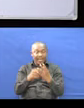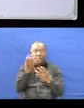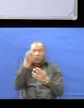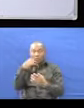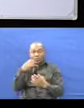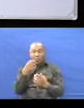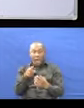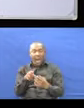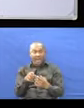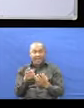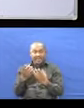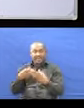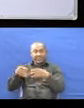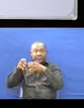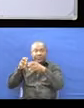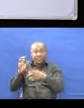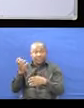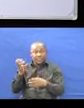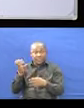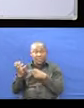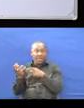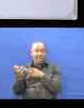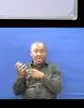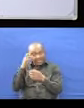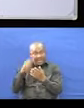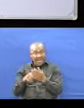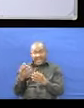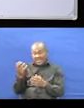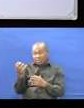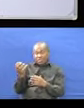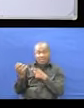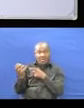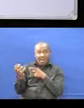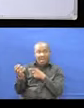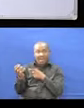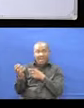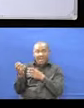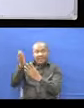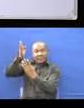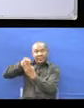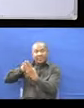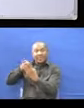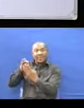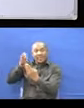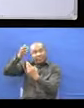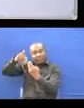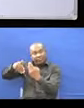vipande vinne. Namna hii. 4 ya 4 ndio hili chungwa vipande vinne katika